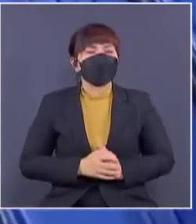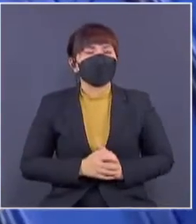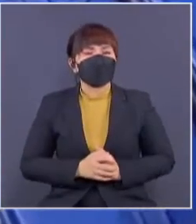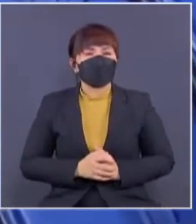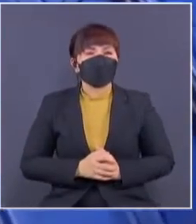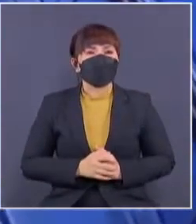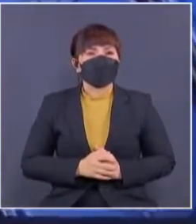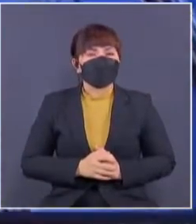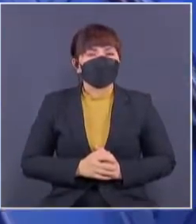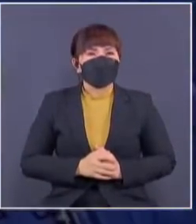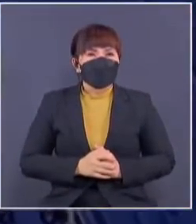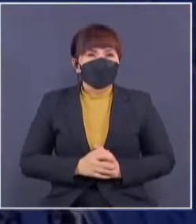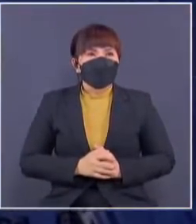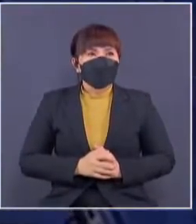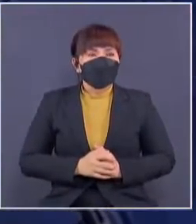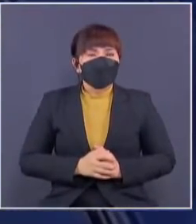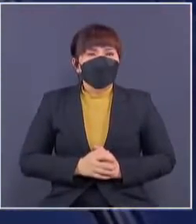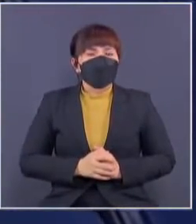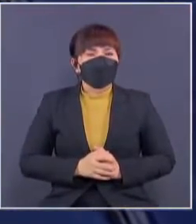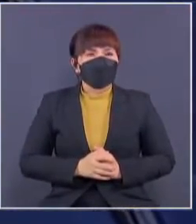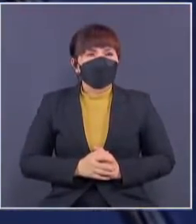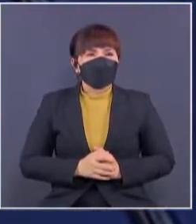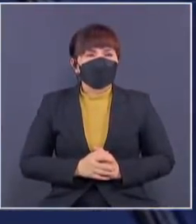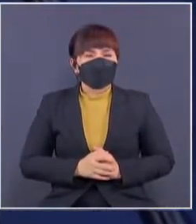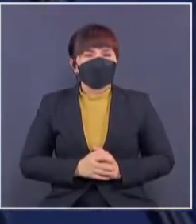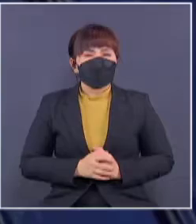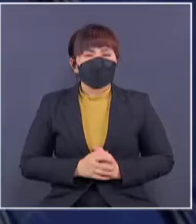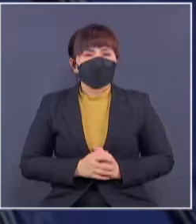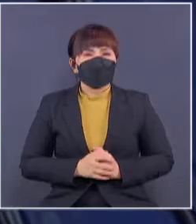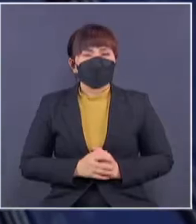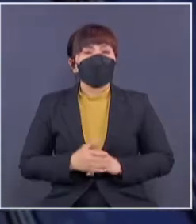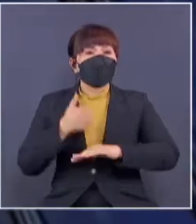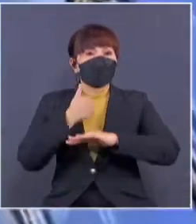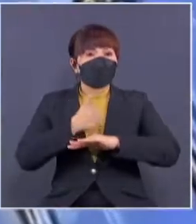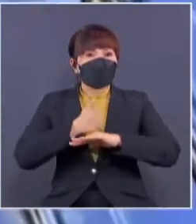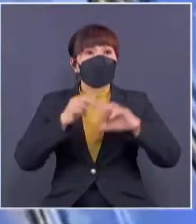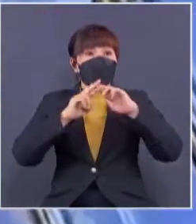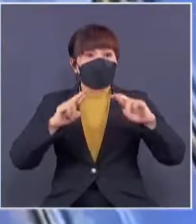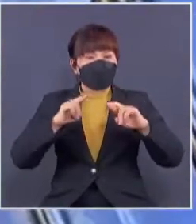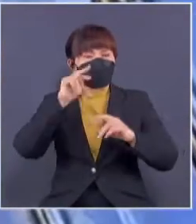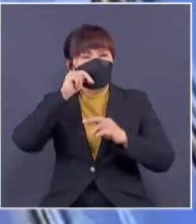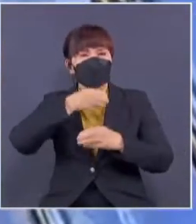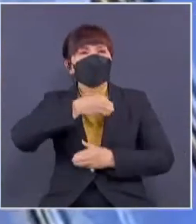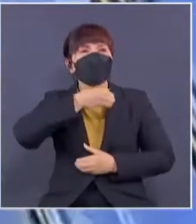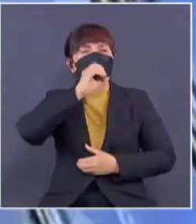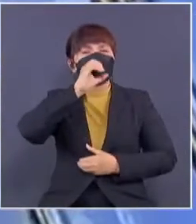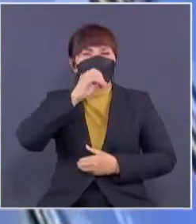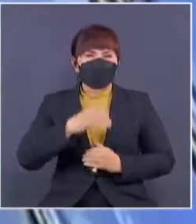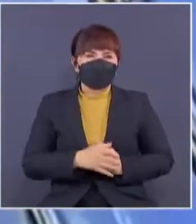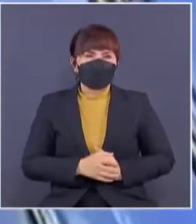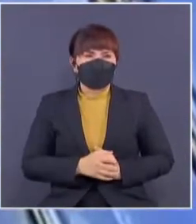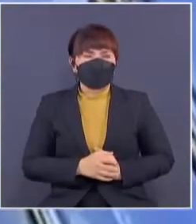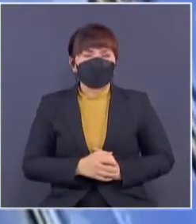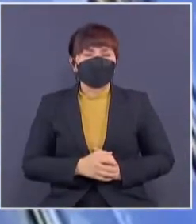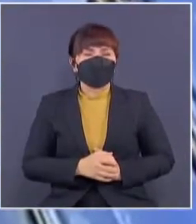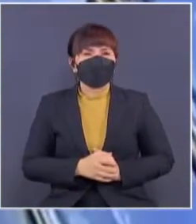าพต่อเป็นจังหวะที่นายจ้างหยิบขวดน้ำขึ้นมาแล้วก็ยกดื่มคุณผู้ชมนี่อันนี้คือที่คุณผู้ชมเห็นเนี่ยคือจังหวะที่เ